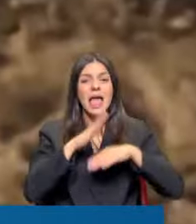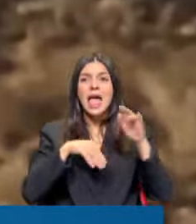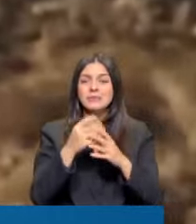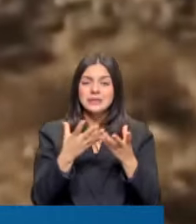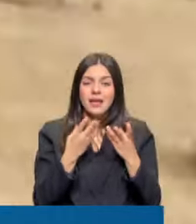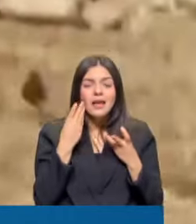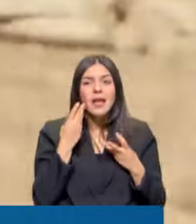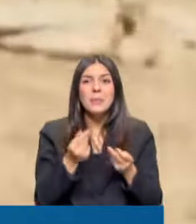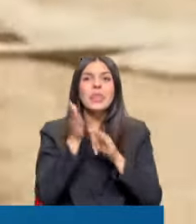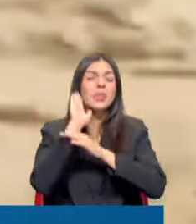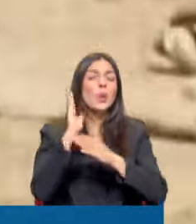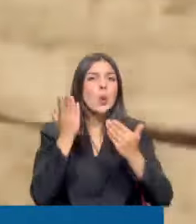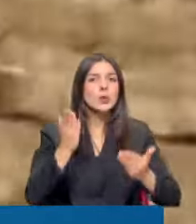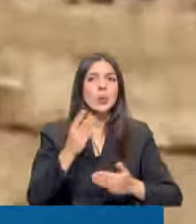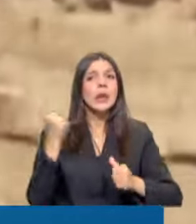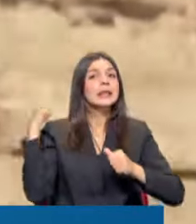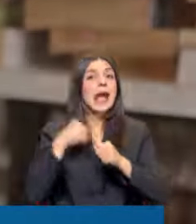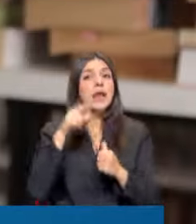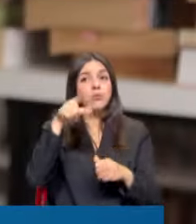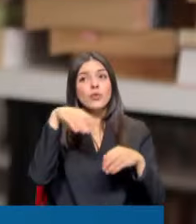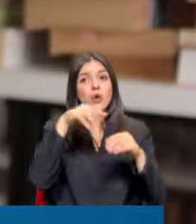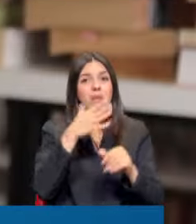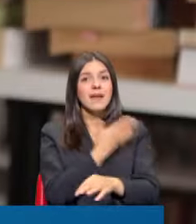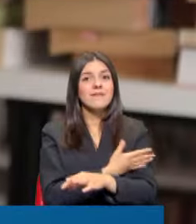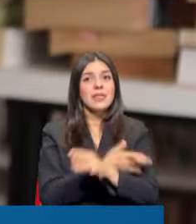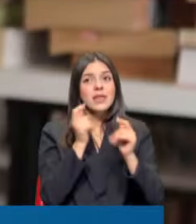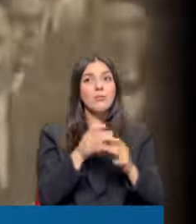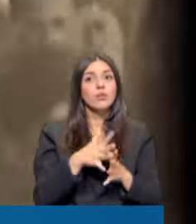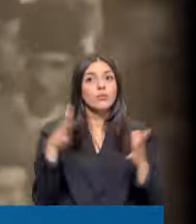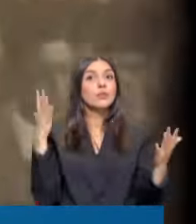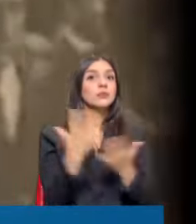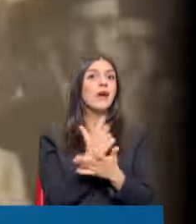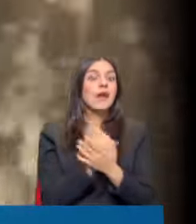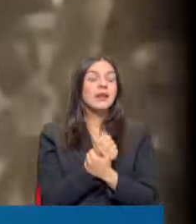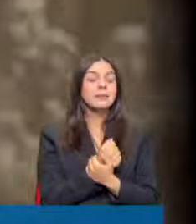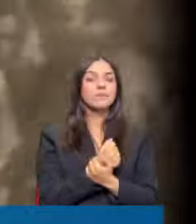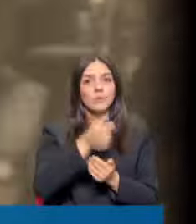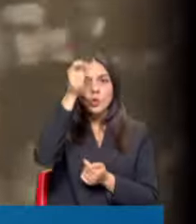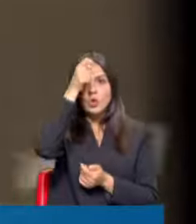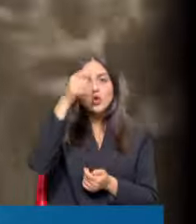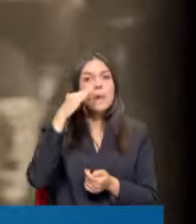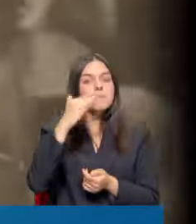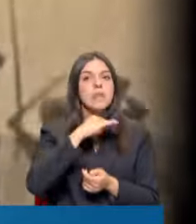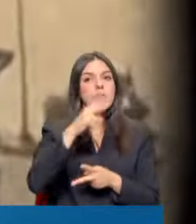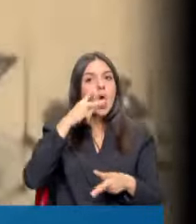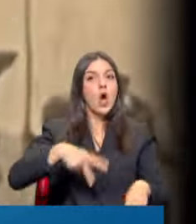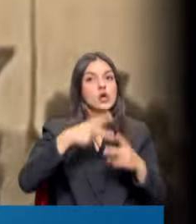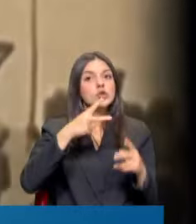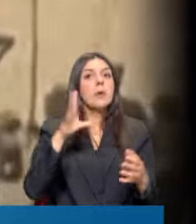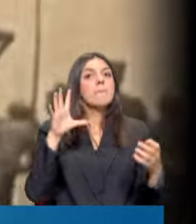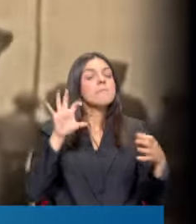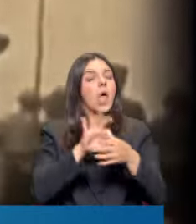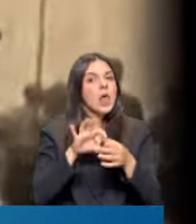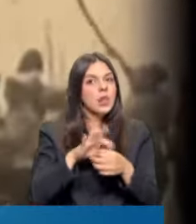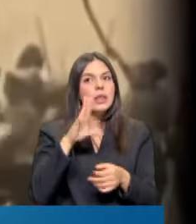kayıp gidiyordu ve yeniden bu toprakları vatan yaptı Büyük Zafer. Türk milletinin özgürlüğe ve bağımsızlığa olan